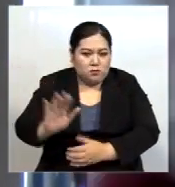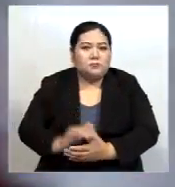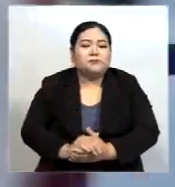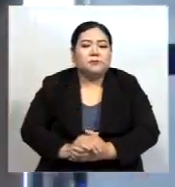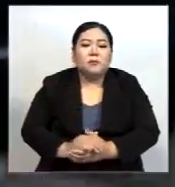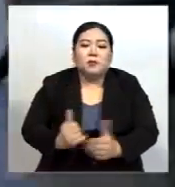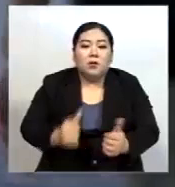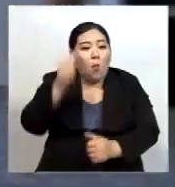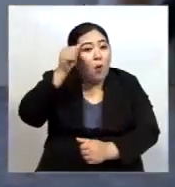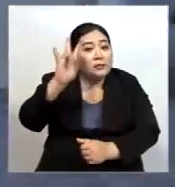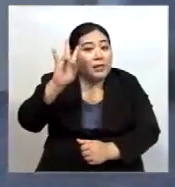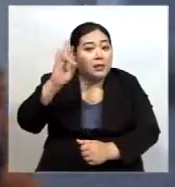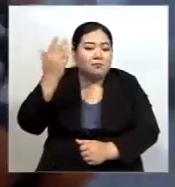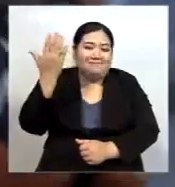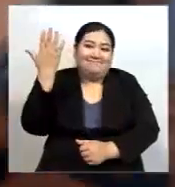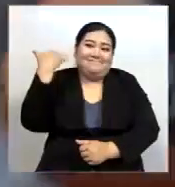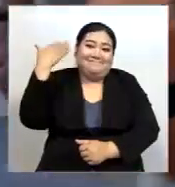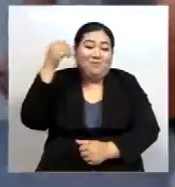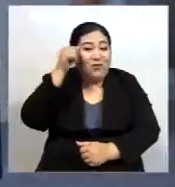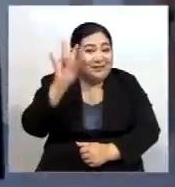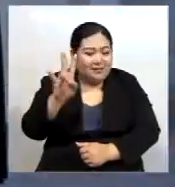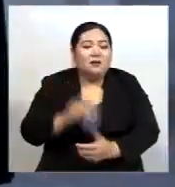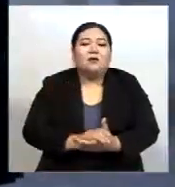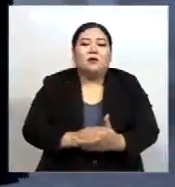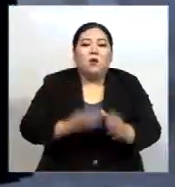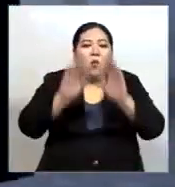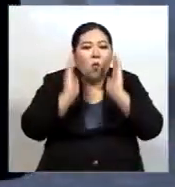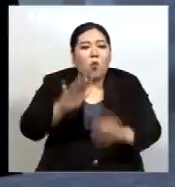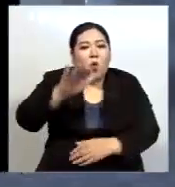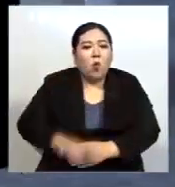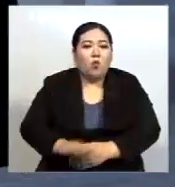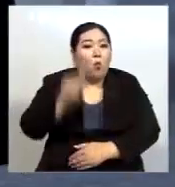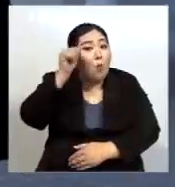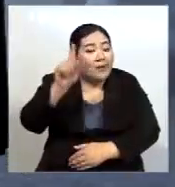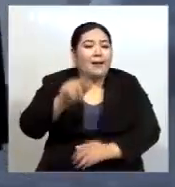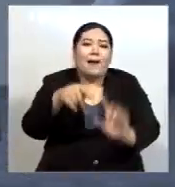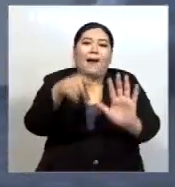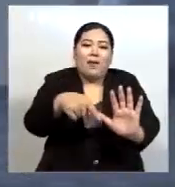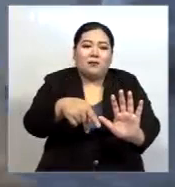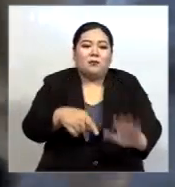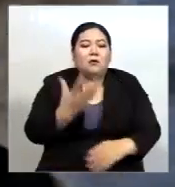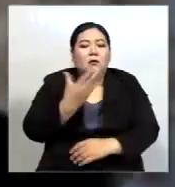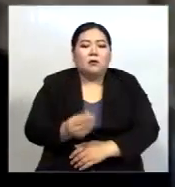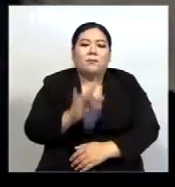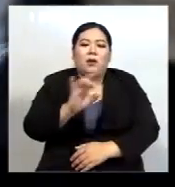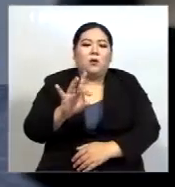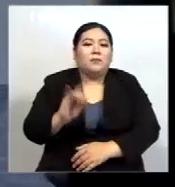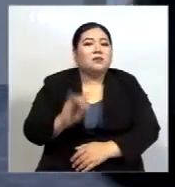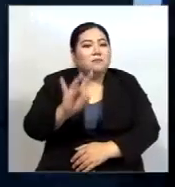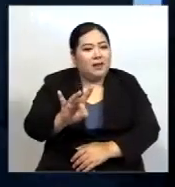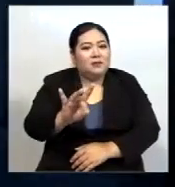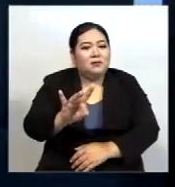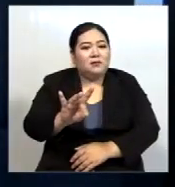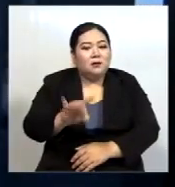านเข้าออกในรอบ7วันที่ผ่านมาลดลงเฉลี่ยวันละ 5,000 คนนะครับปกติเนี่ยวันละ 5,000 คนเหลือเพียง888ค